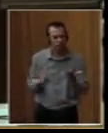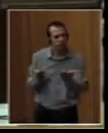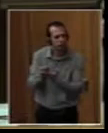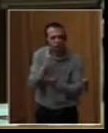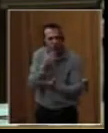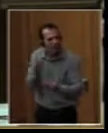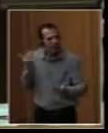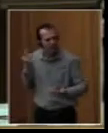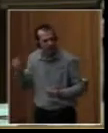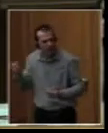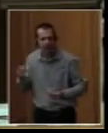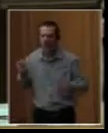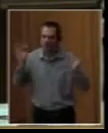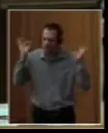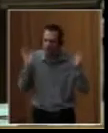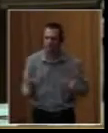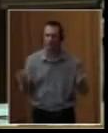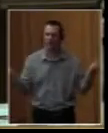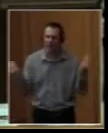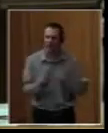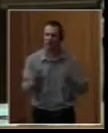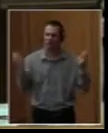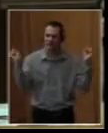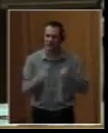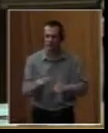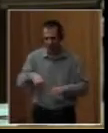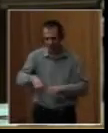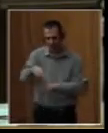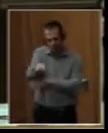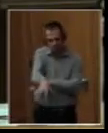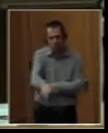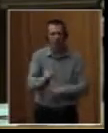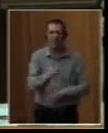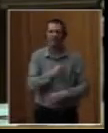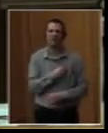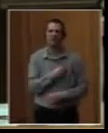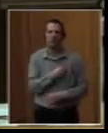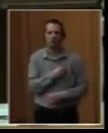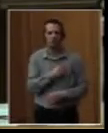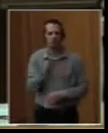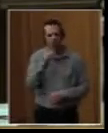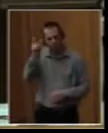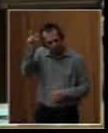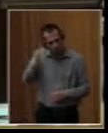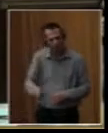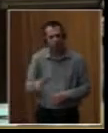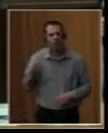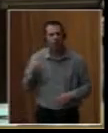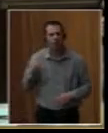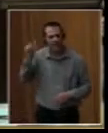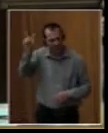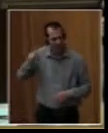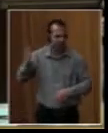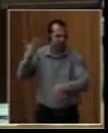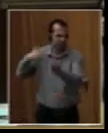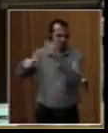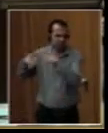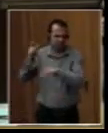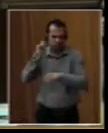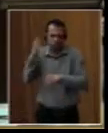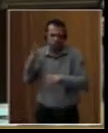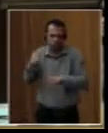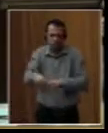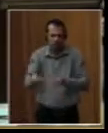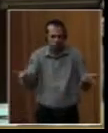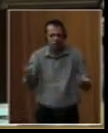100%. Γι' αυτό και αυτός εδώ χώρος δεν είναι φιλανθρωπικός, γιατί ο Ευγένιος Ευγενίδης αυτός που ήθελε να κάνει